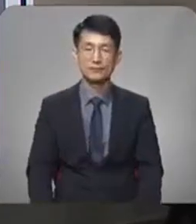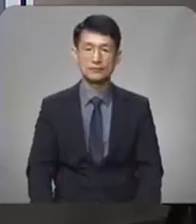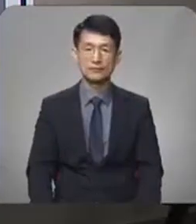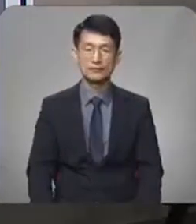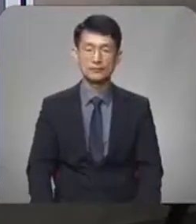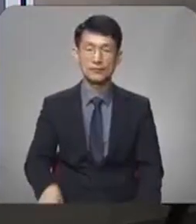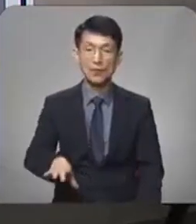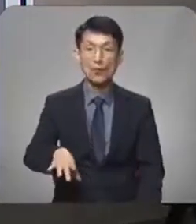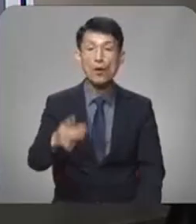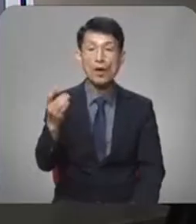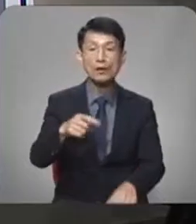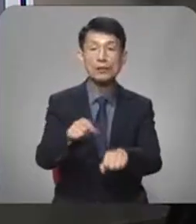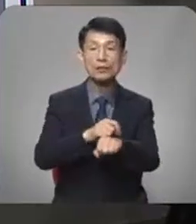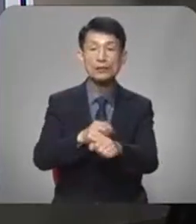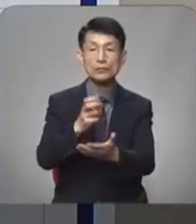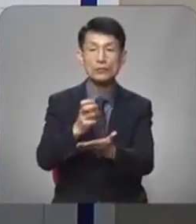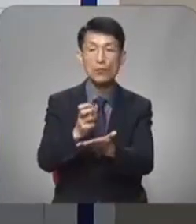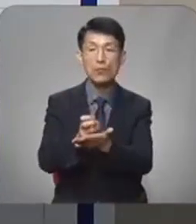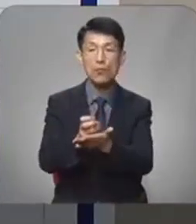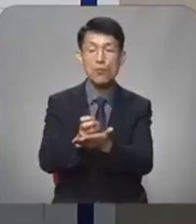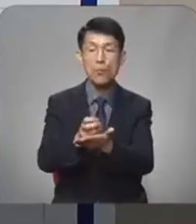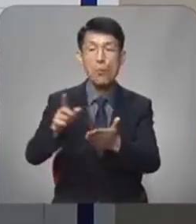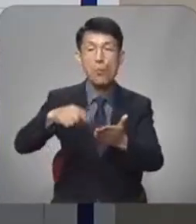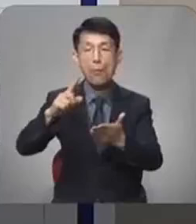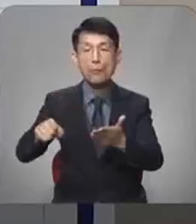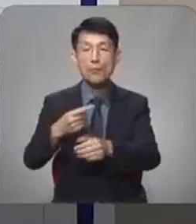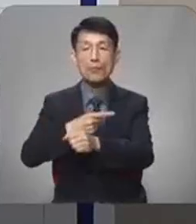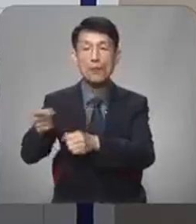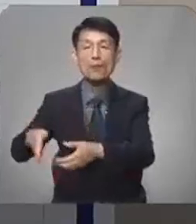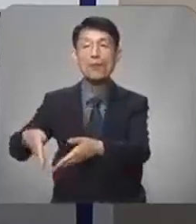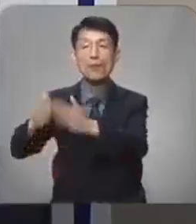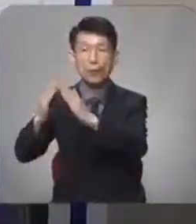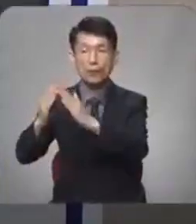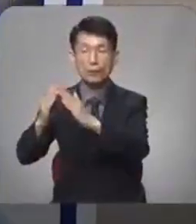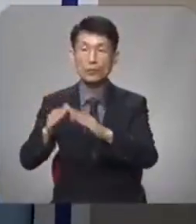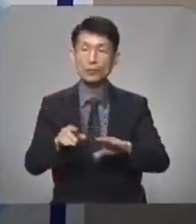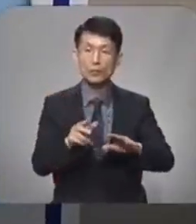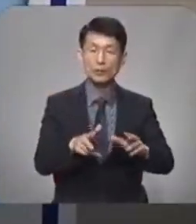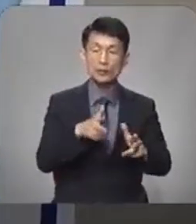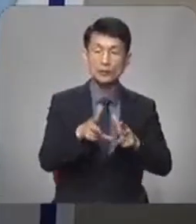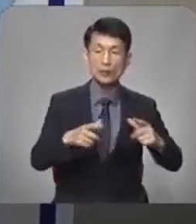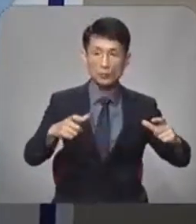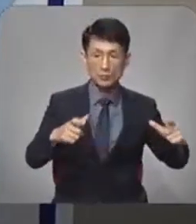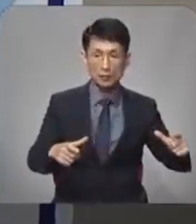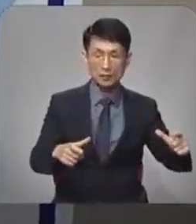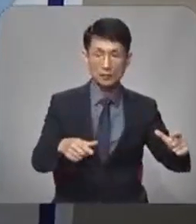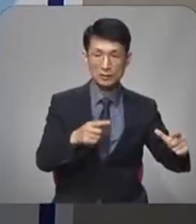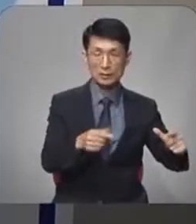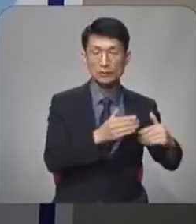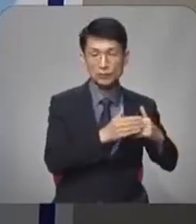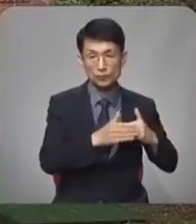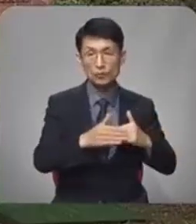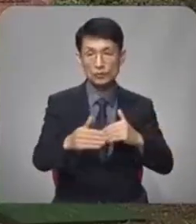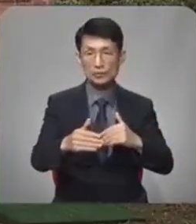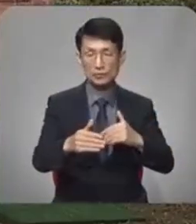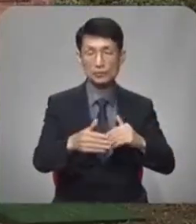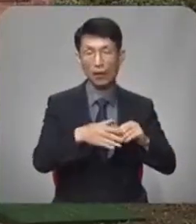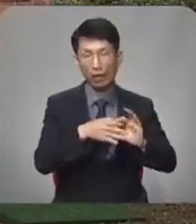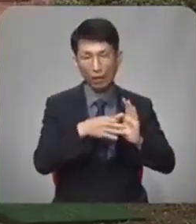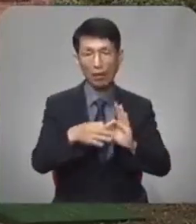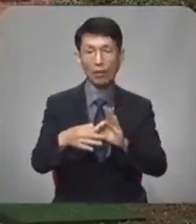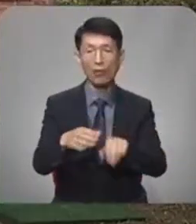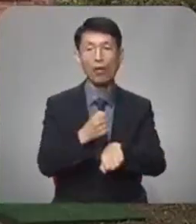애초 특수 목적 법인을 내년에 설립할 계획이었다면 클러스터가 정상 추진될 것이라는게 강원도의